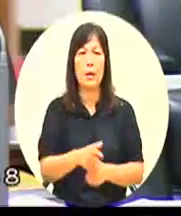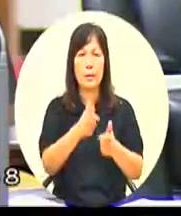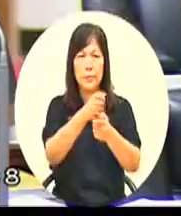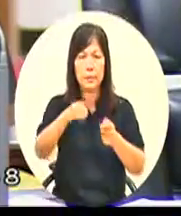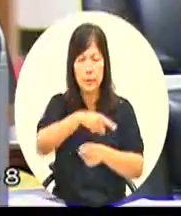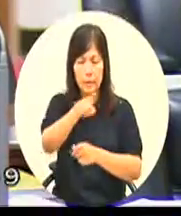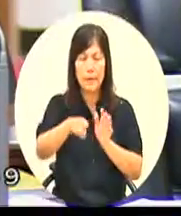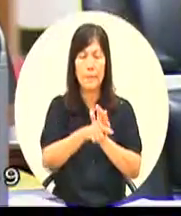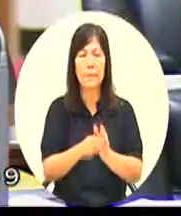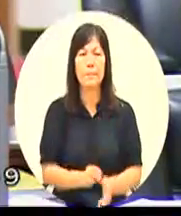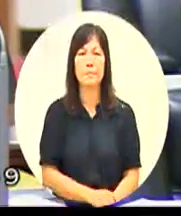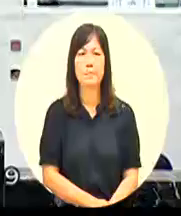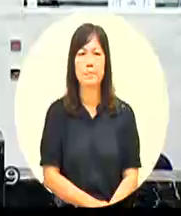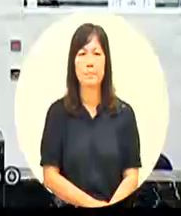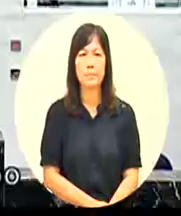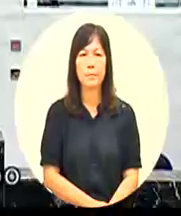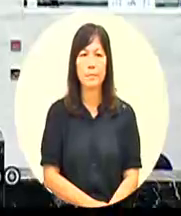家。